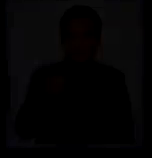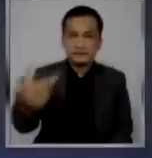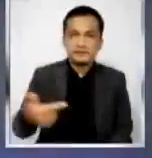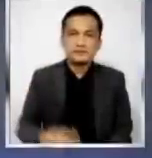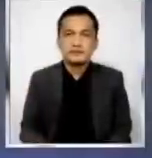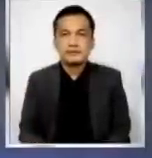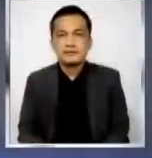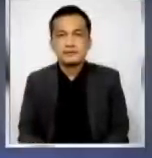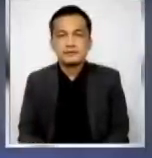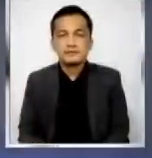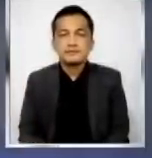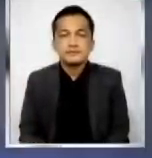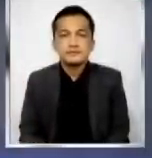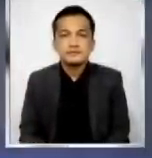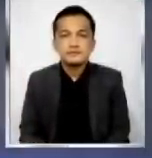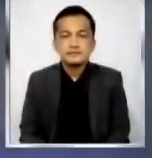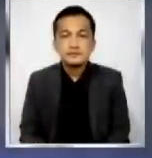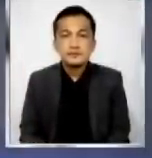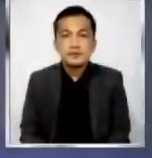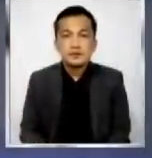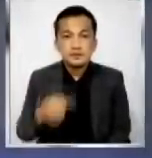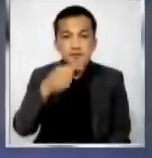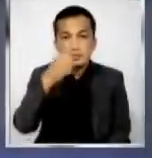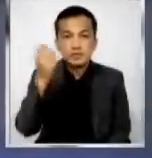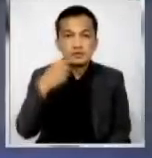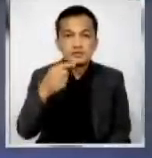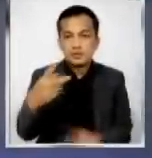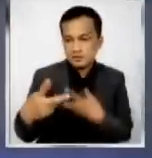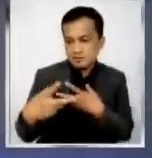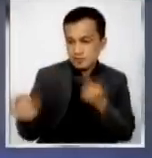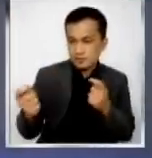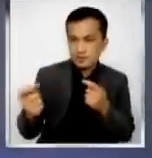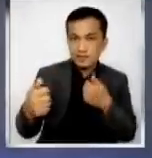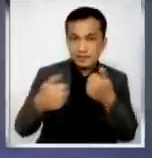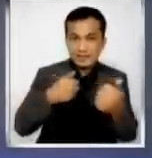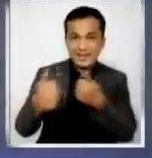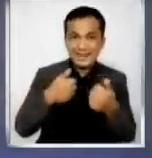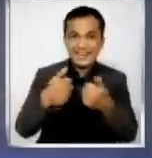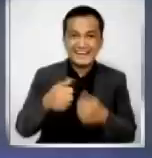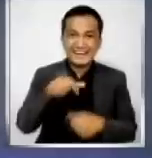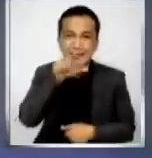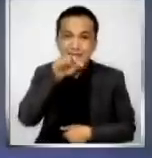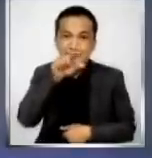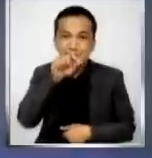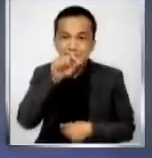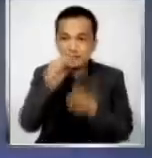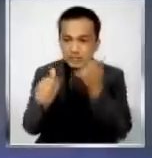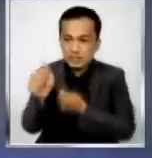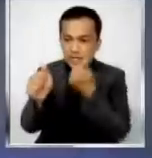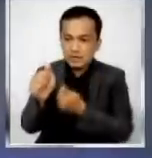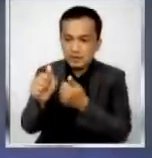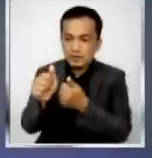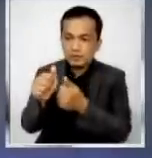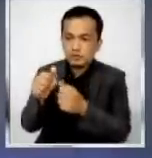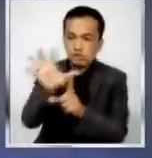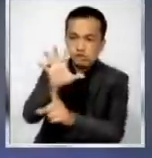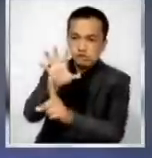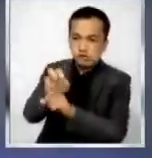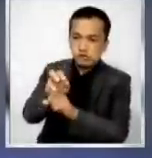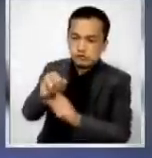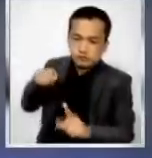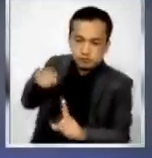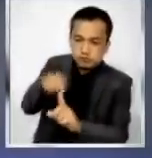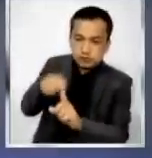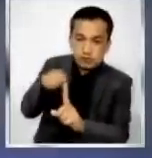24 Oras. Dahil lang daw sa pustahan sa karera ng kalapati, hinabol, pinagtulungan at pinagsasaksak ang isang lalaki